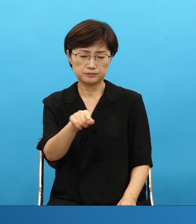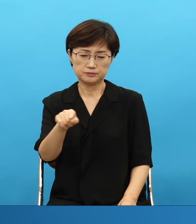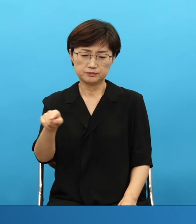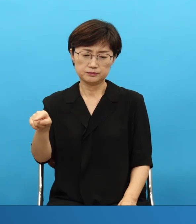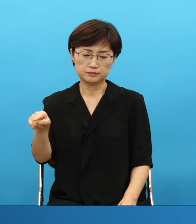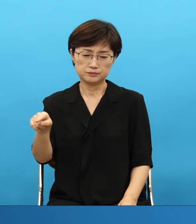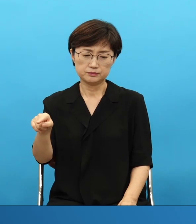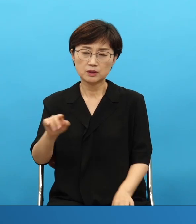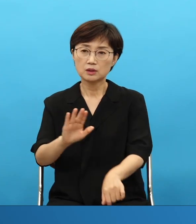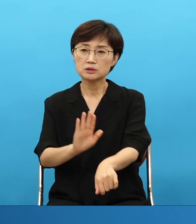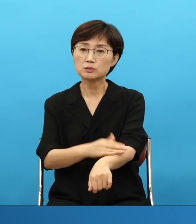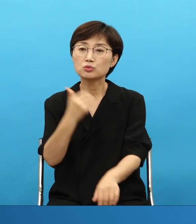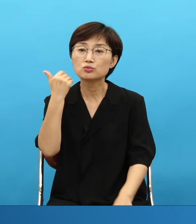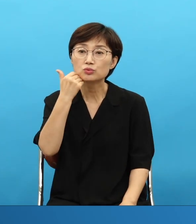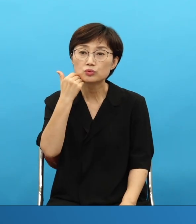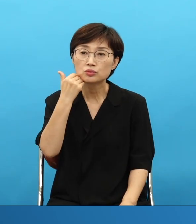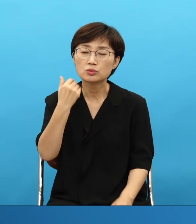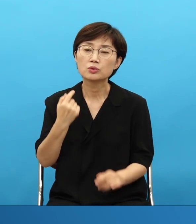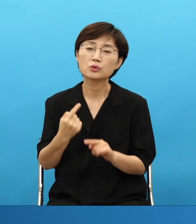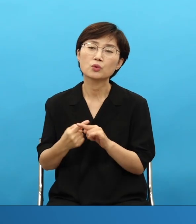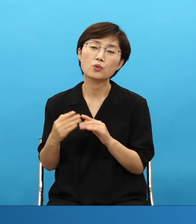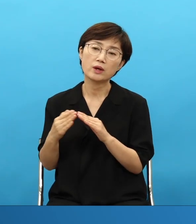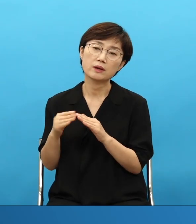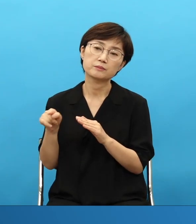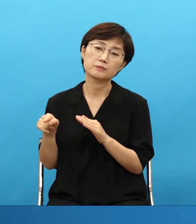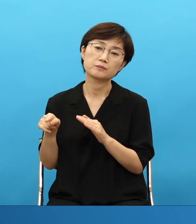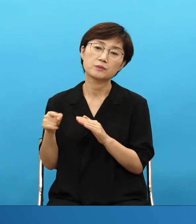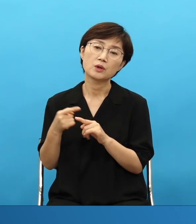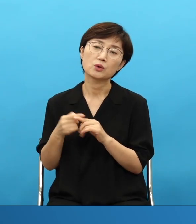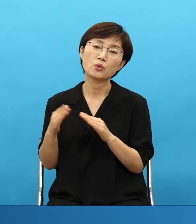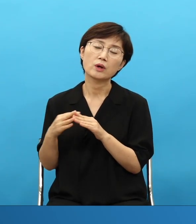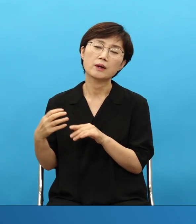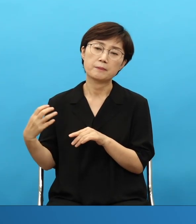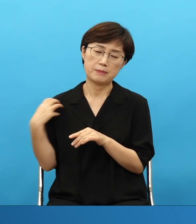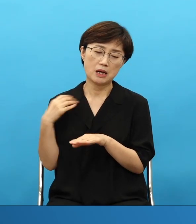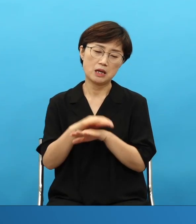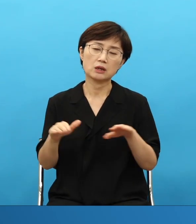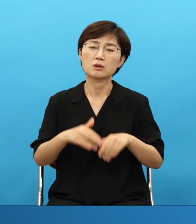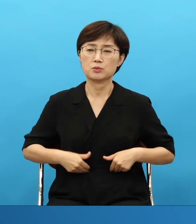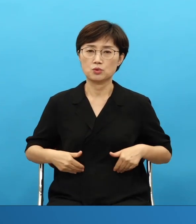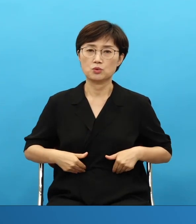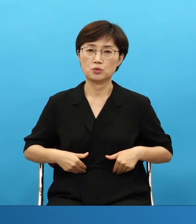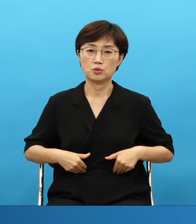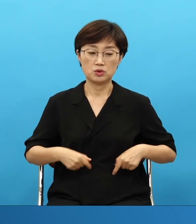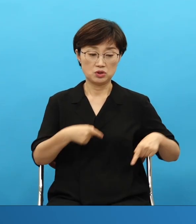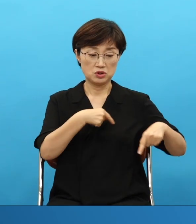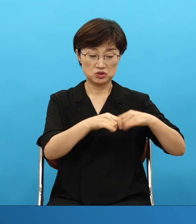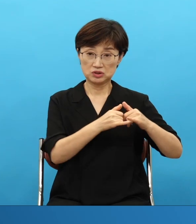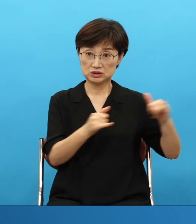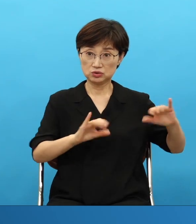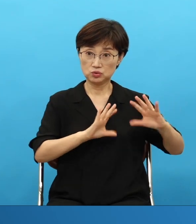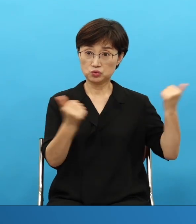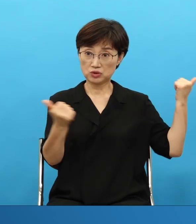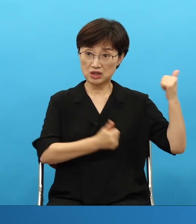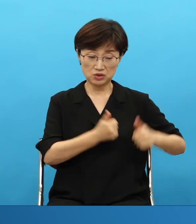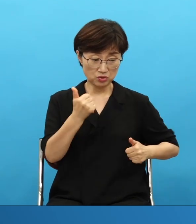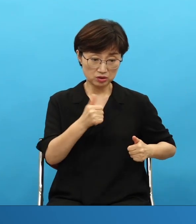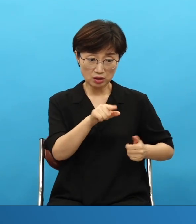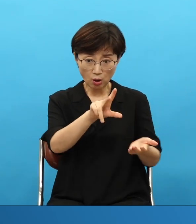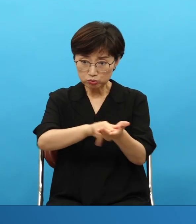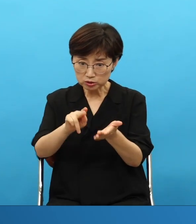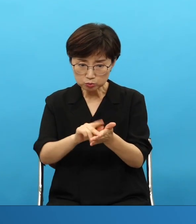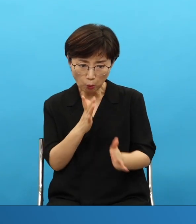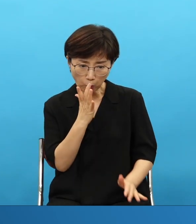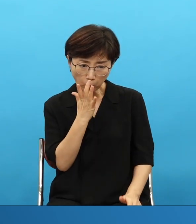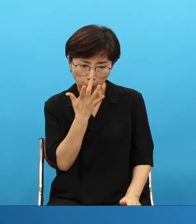교회가 책임져야 되는 거예요. And this problem, the church is responsible. 정치인들은 모를 뿐 아니라